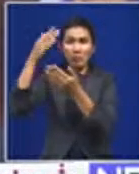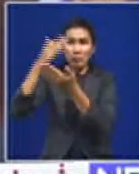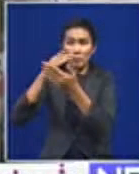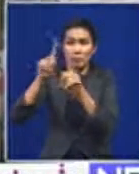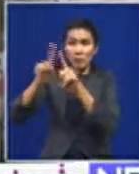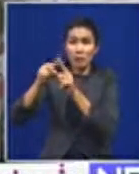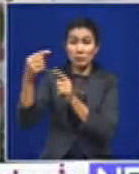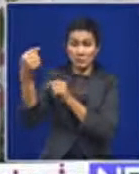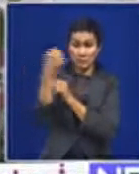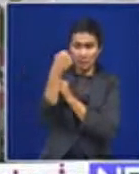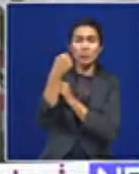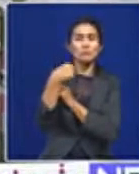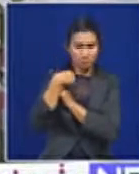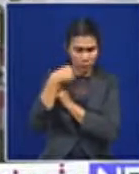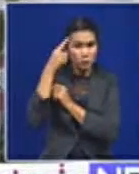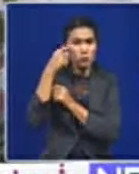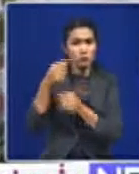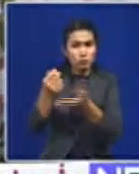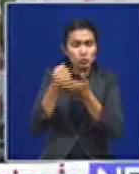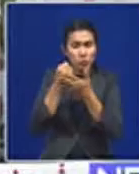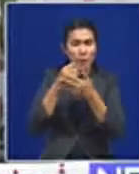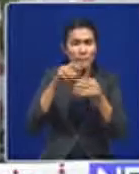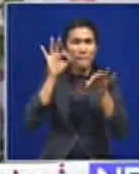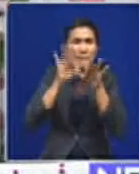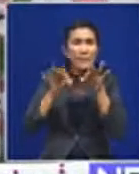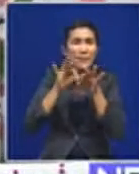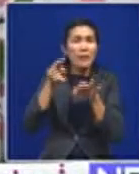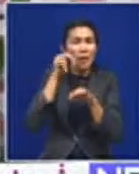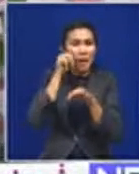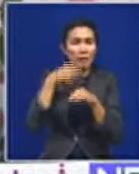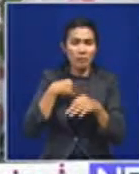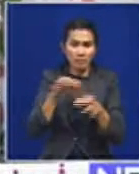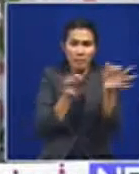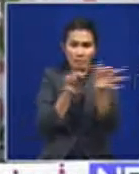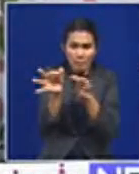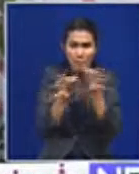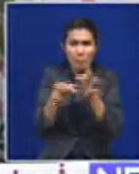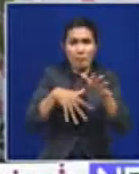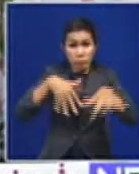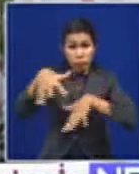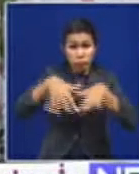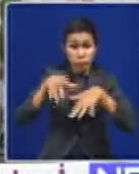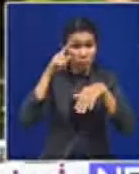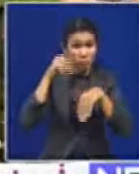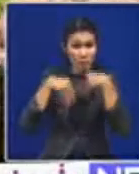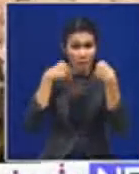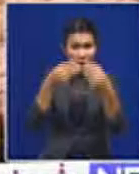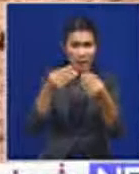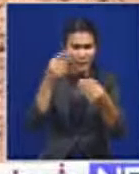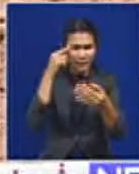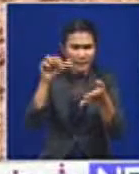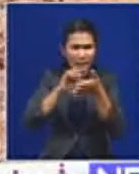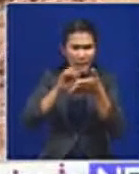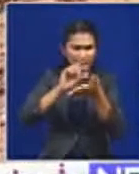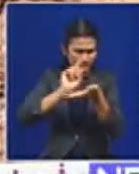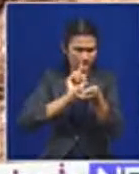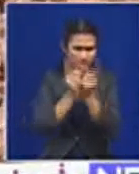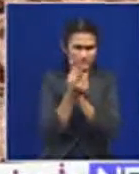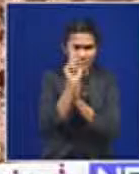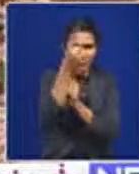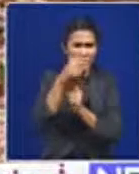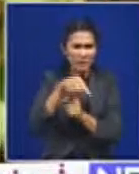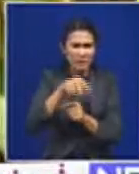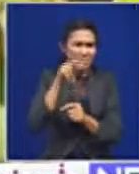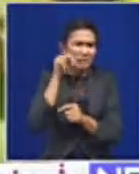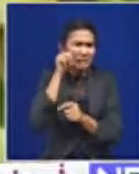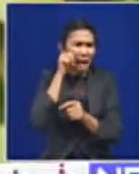าลที่จะลดการใช้น้ำโดยได้ทำความเข้าใจกับประชาชนในชุมชนให้ปรับเปลี่ยนจากการปลูกพืชที่ใช้น้ำมากอ